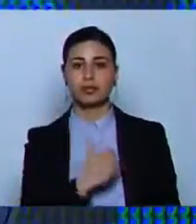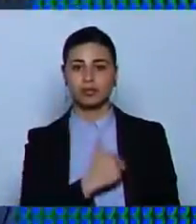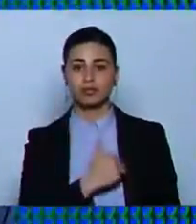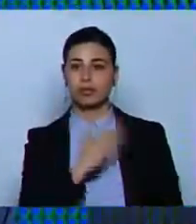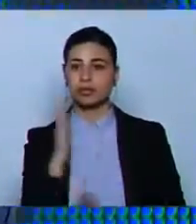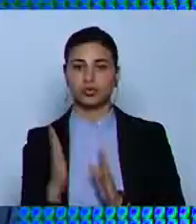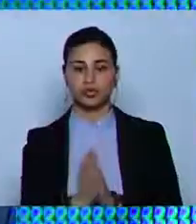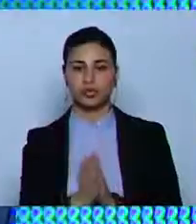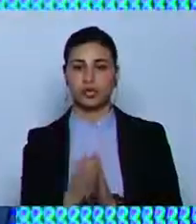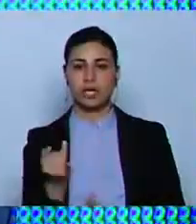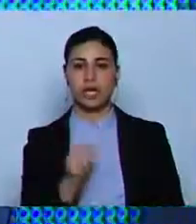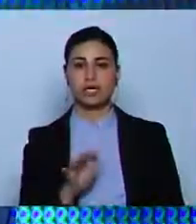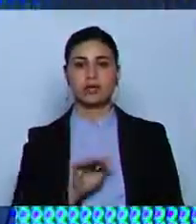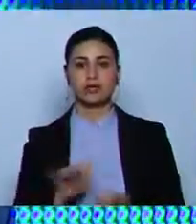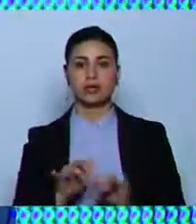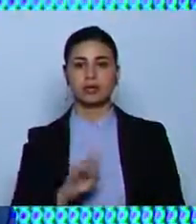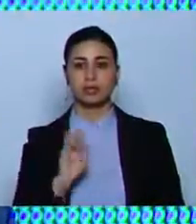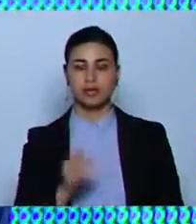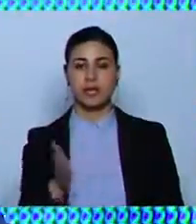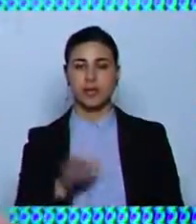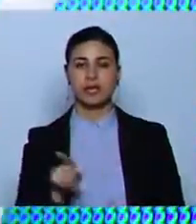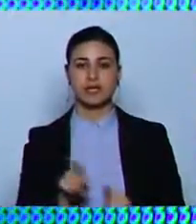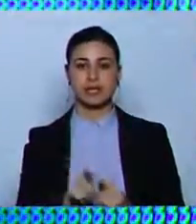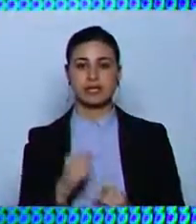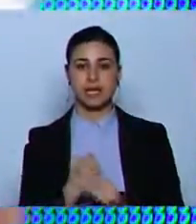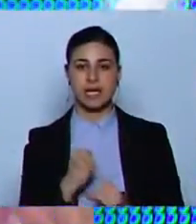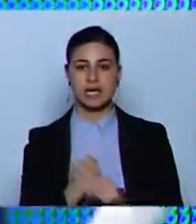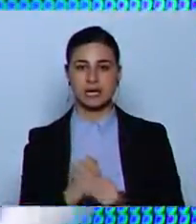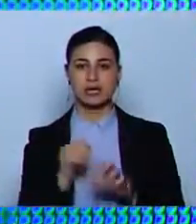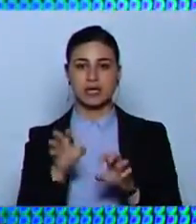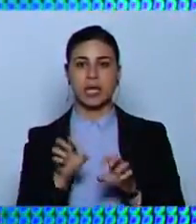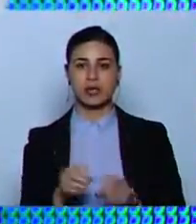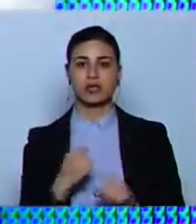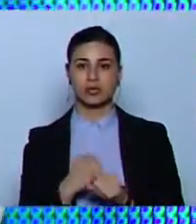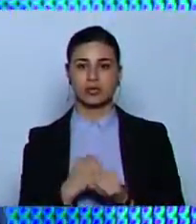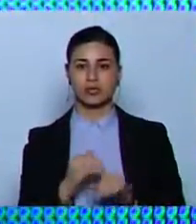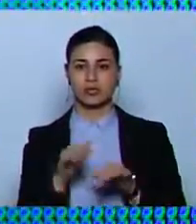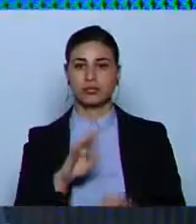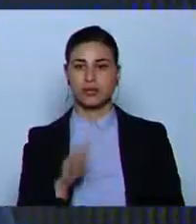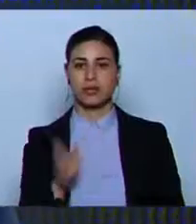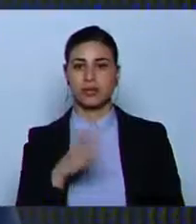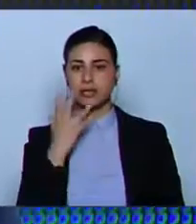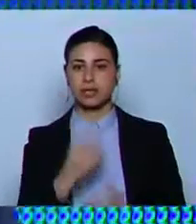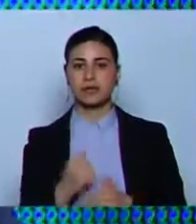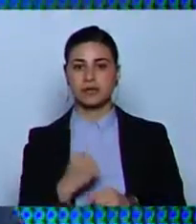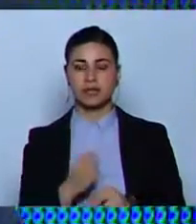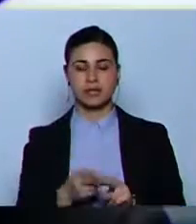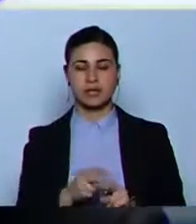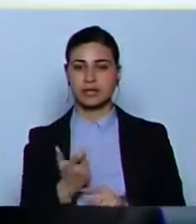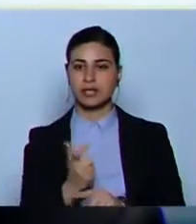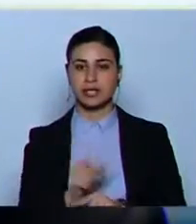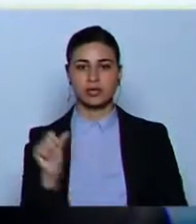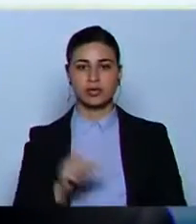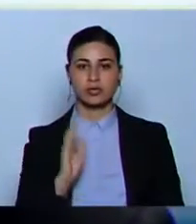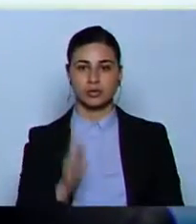სულად იგნორირებული იყოს პროცესები და მაინც ეს რაღაც შეფუთული და იმით წარმოგვიდგნენ და მაინც თავში გაიტანოს ეს ძალიან ცუდ